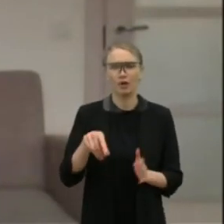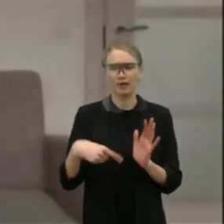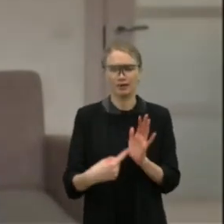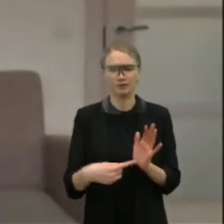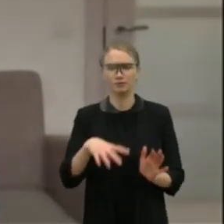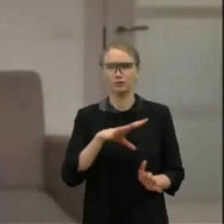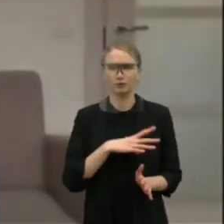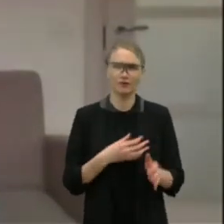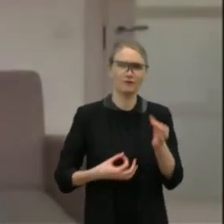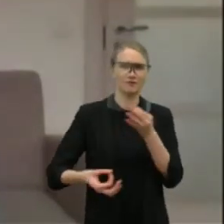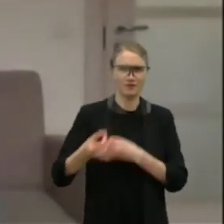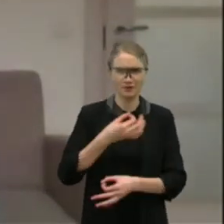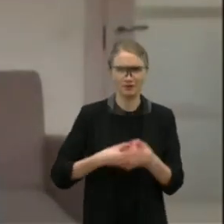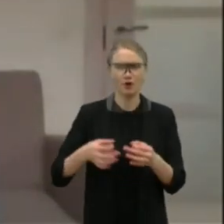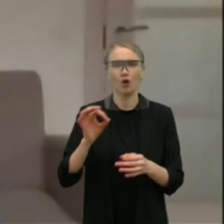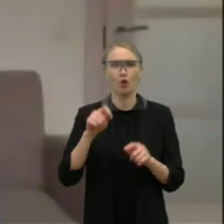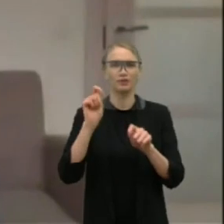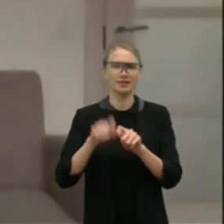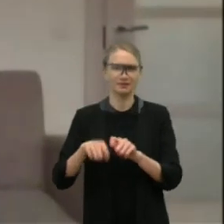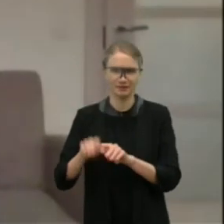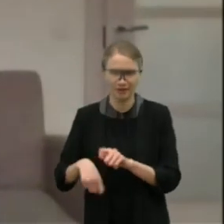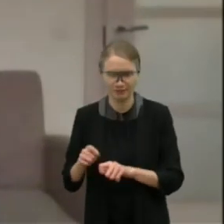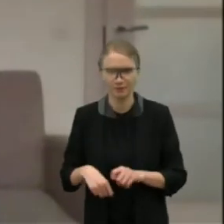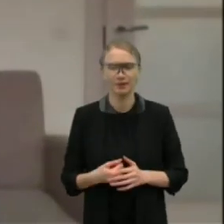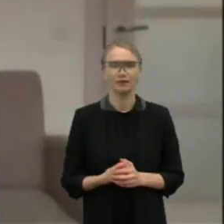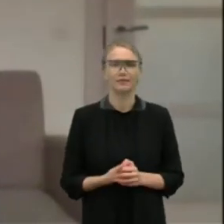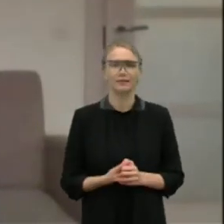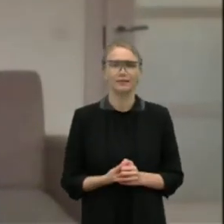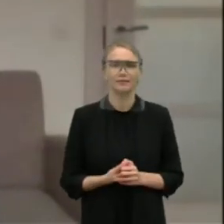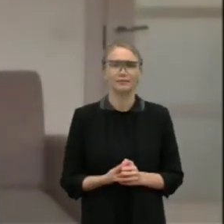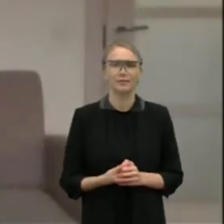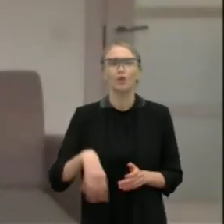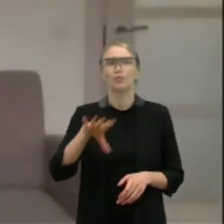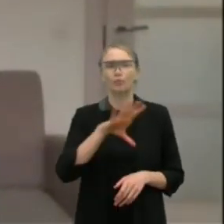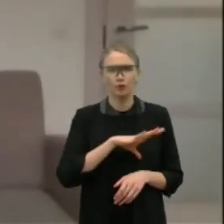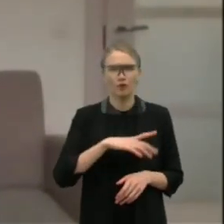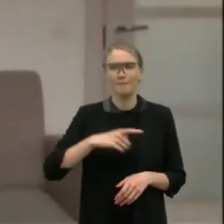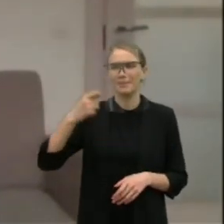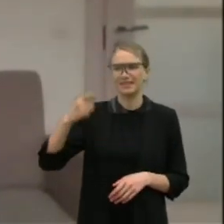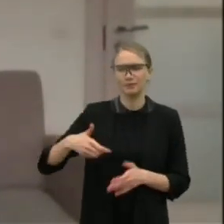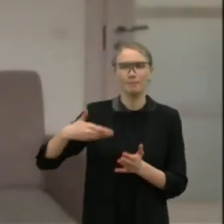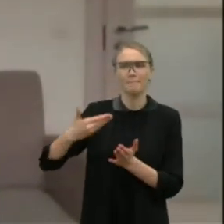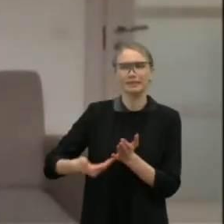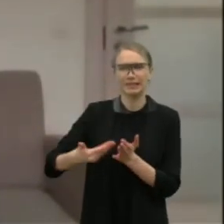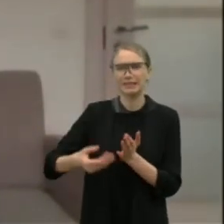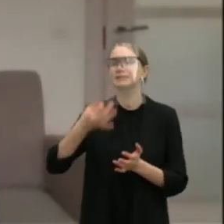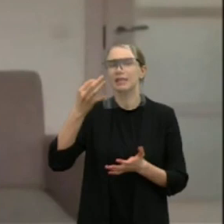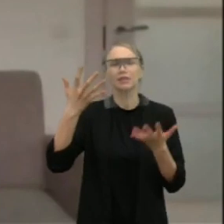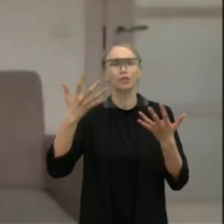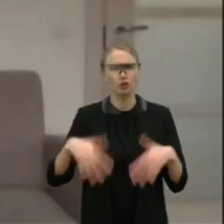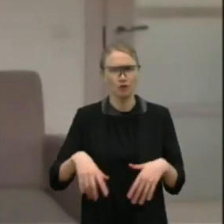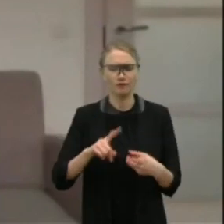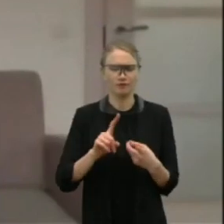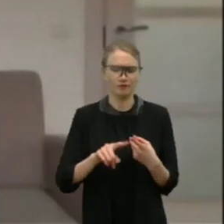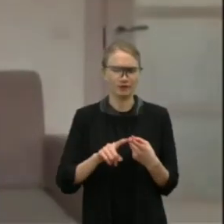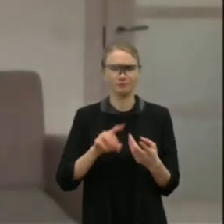buvo apsvarstyti dėl testavimo. Tai kaip jau ir užsiminė prezidento patarėjas, vienas iš tų klausimų buvo